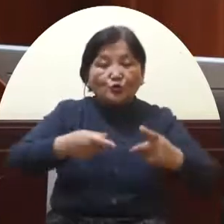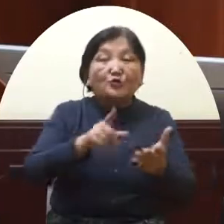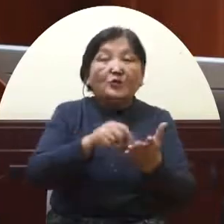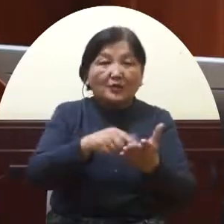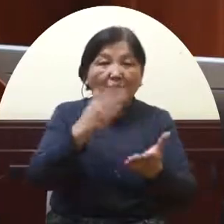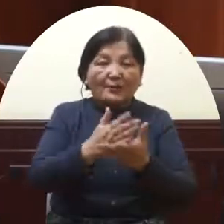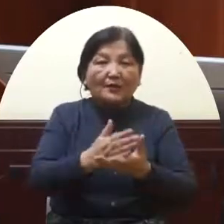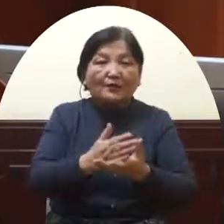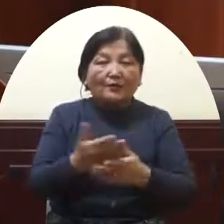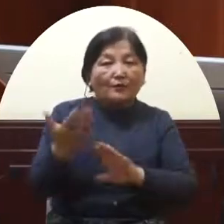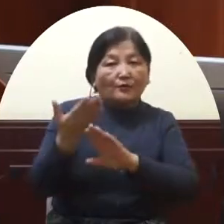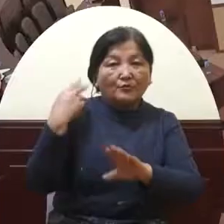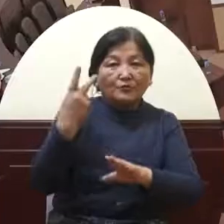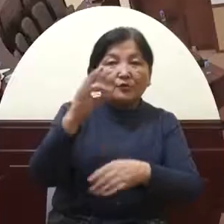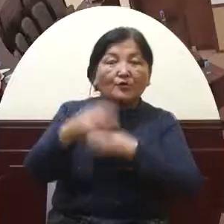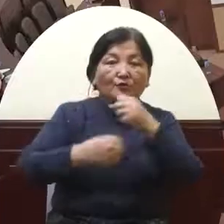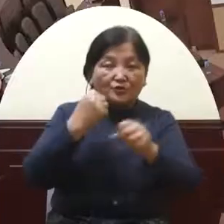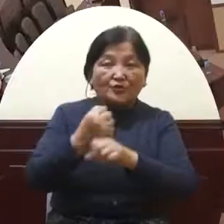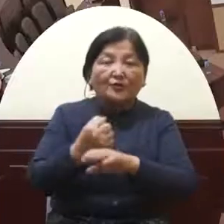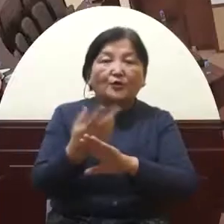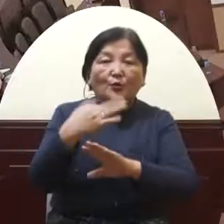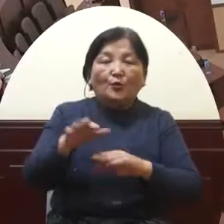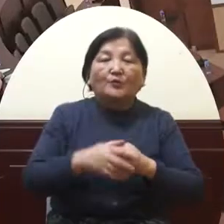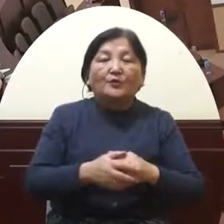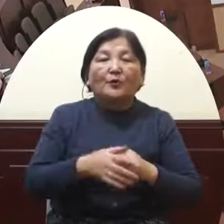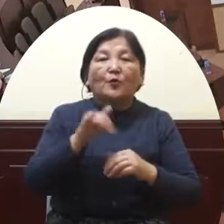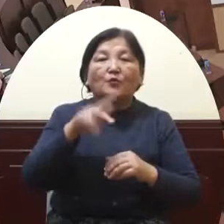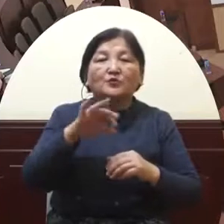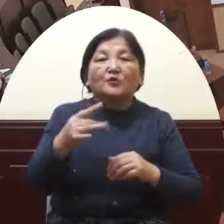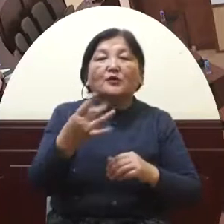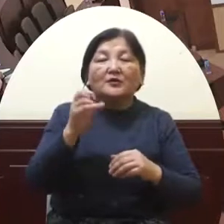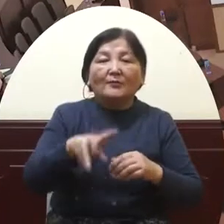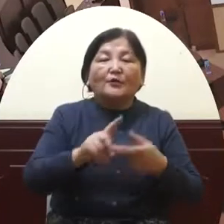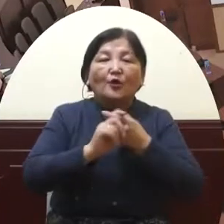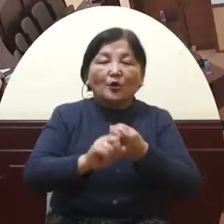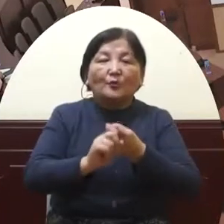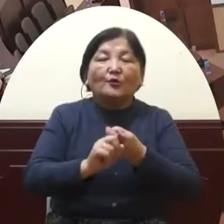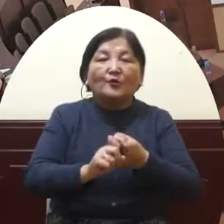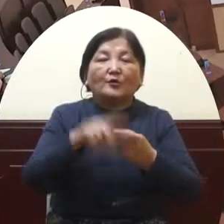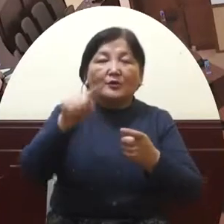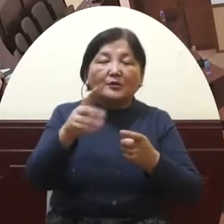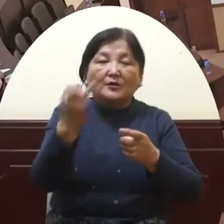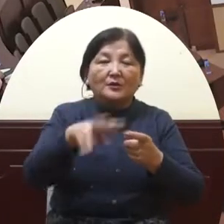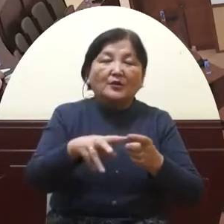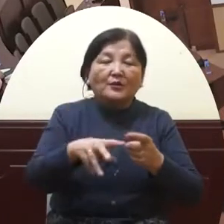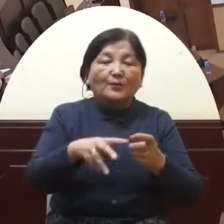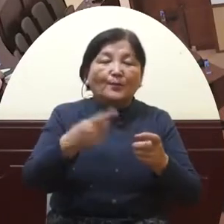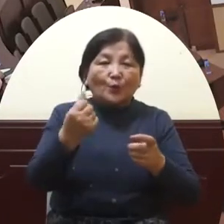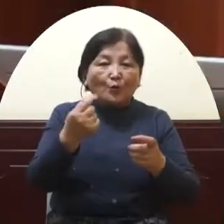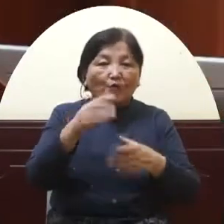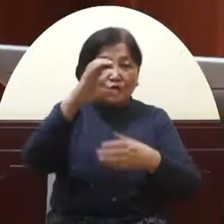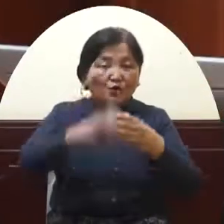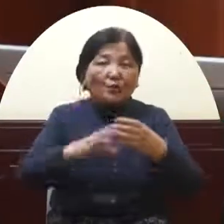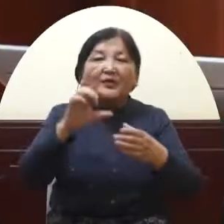өнгөрсөн 20 жилийн хугацаанд улс төрийн намтай холбоотой яаж энэ их мөнгөний сонгуулийг багасгах